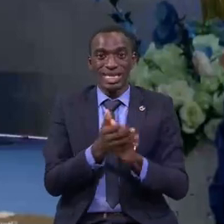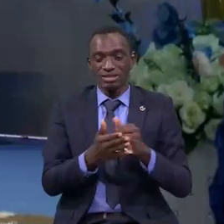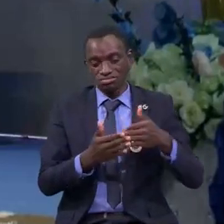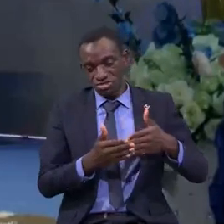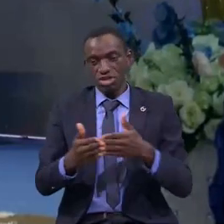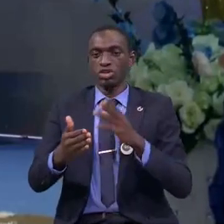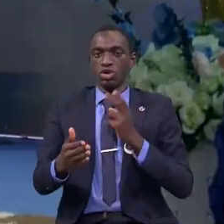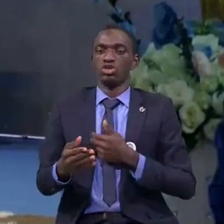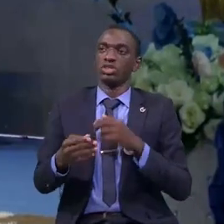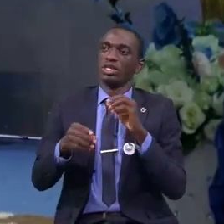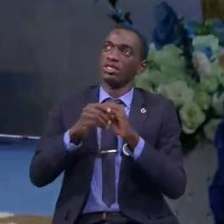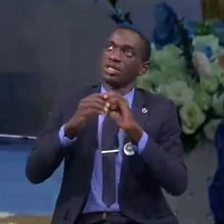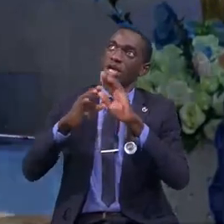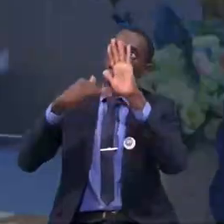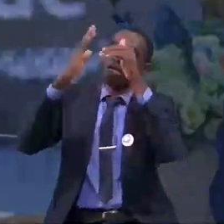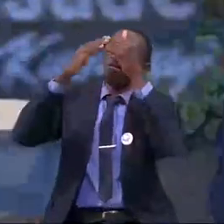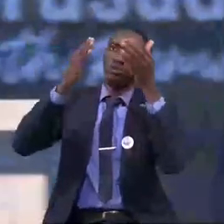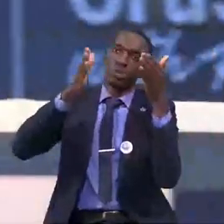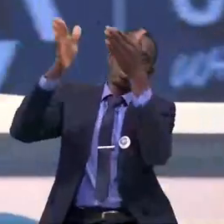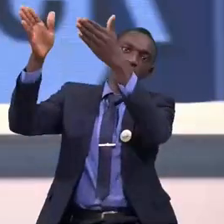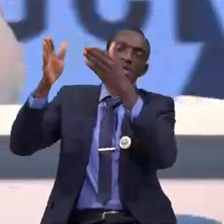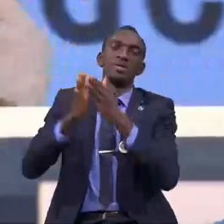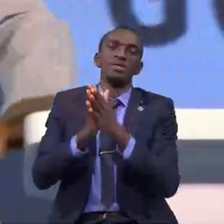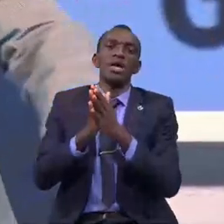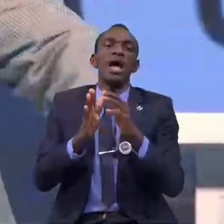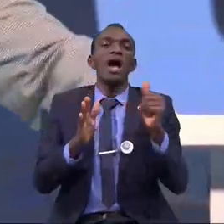La transformation qui nous change vers la direction du ciel.